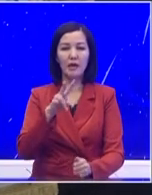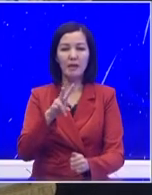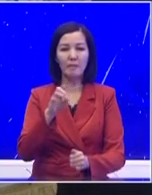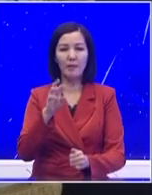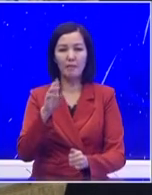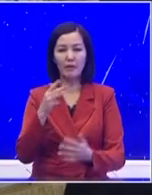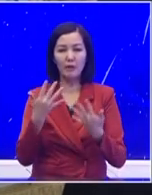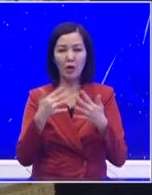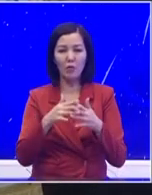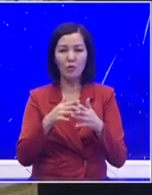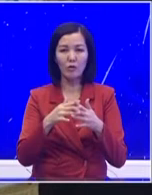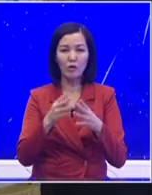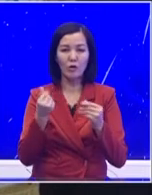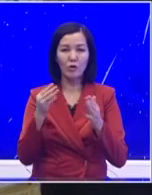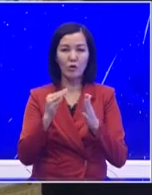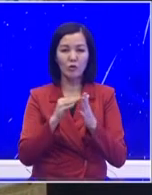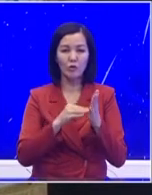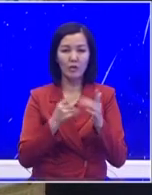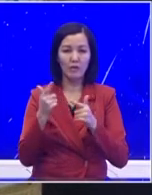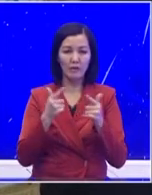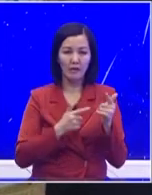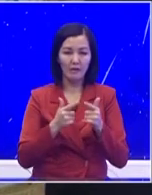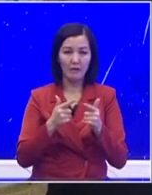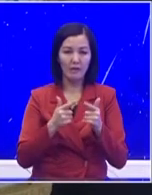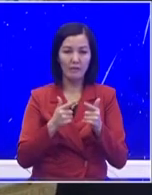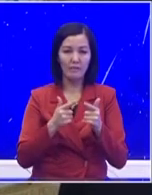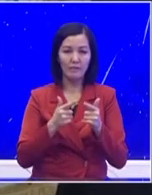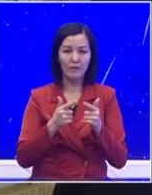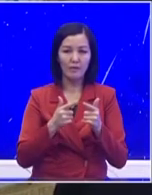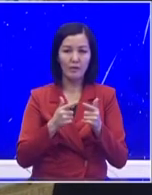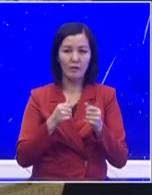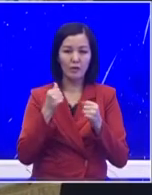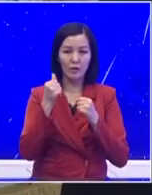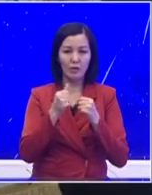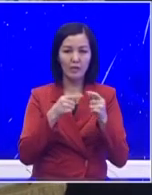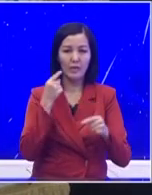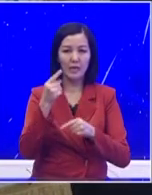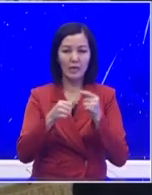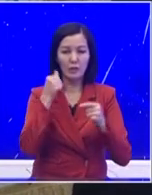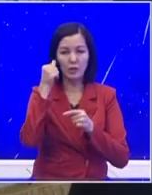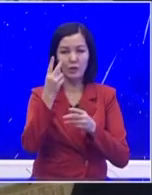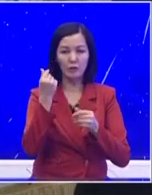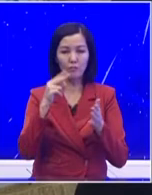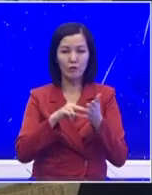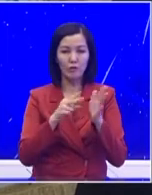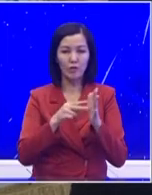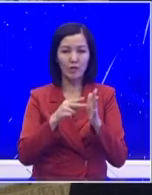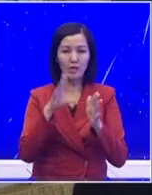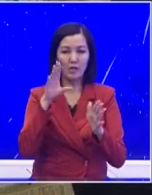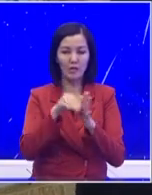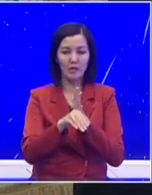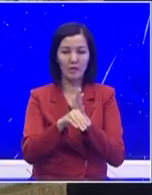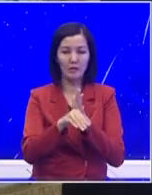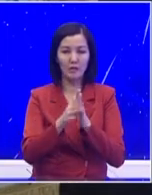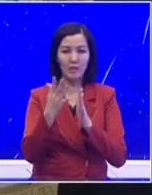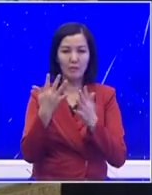Бірлік ауылдарының сметалары, құжаттары дайындалып жатыр. Жыл аяғына дейін дайындалып бітсе, келесі жылдың бюджетіне оны да